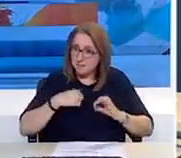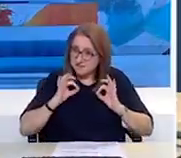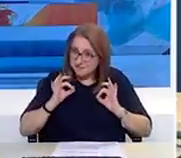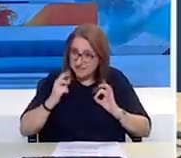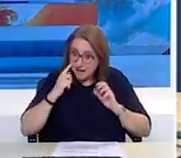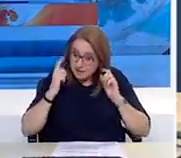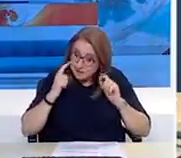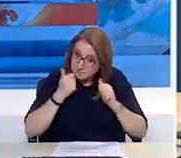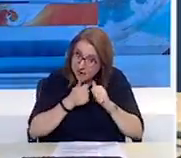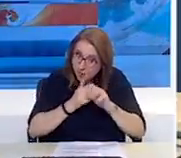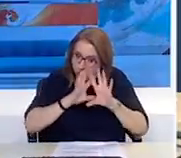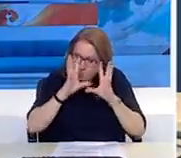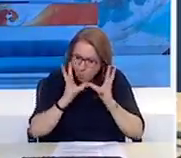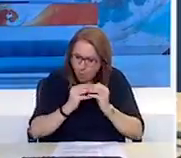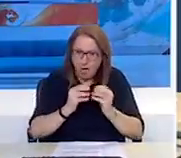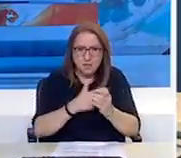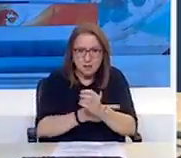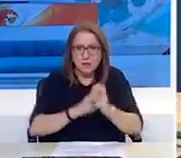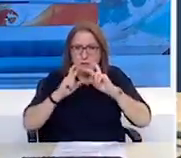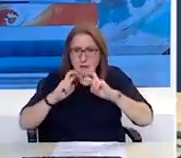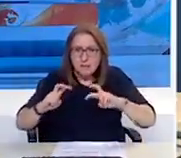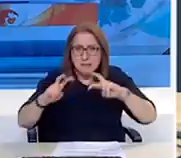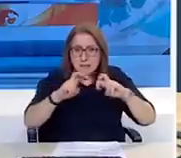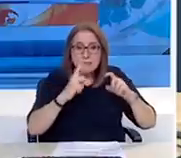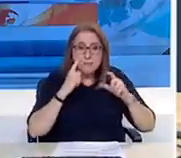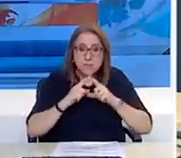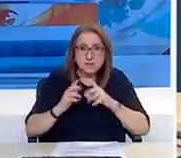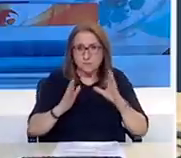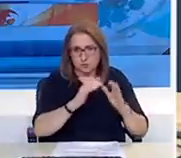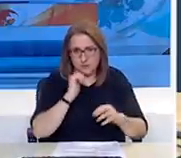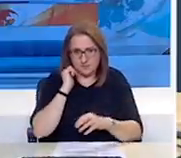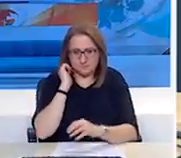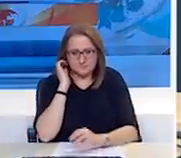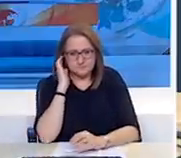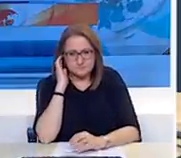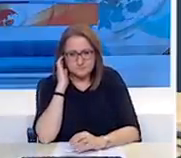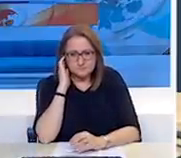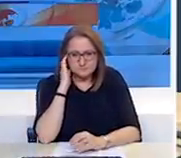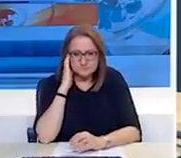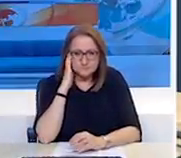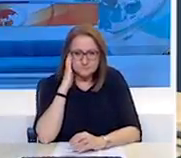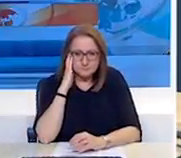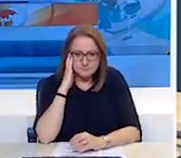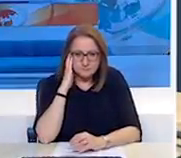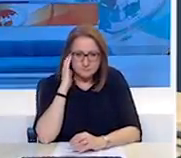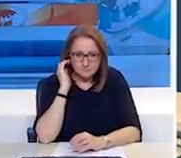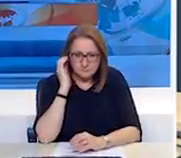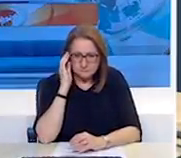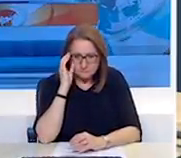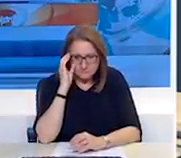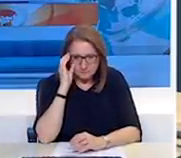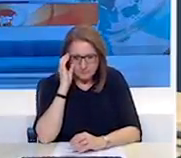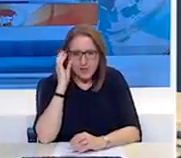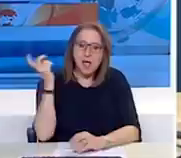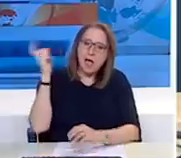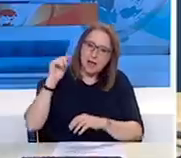δείκτες και θα κινούμαστε ανάλογα. Η κυρία Σβόλο από τη LIFO και την BAM. Η δημόσια υγεία είναι δυναμική και συχνά